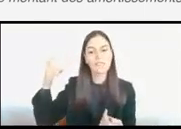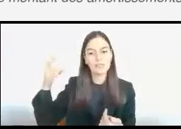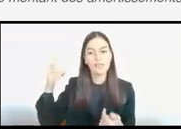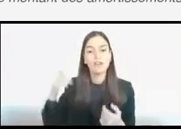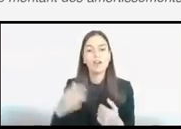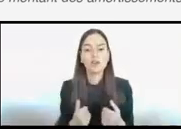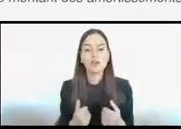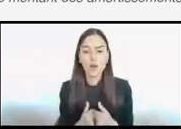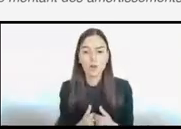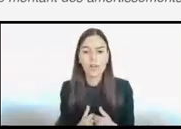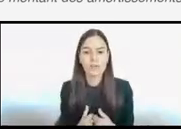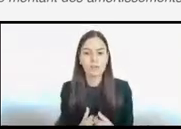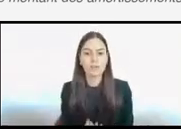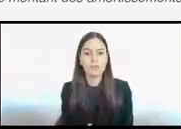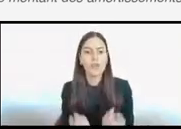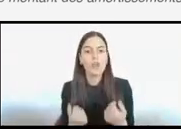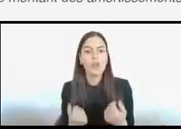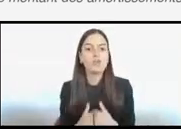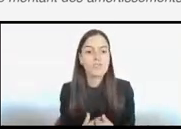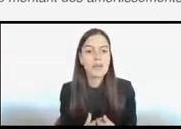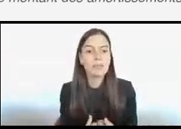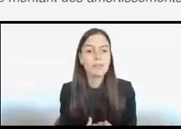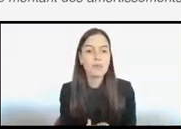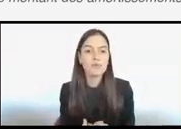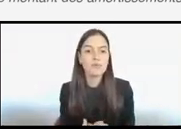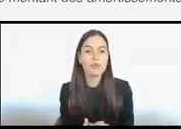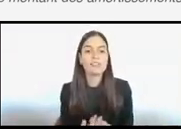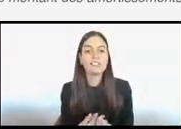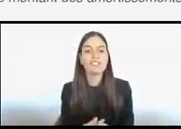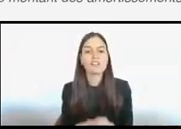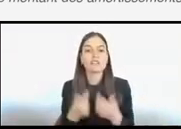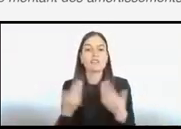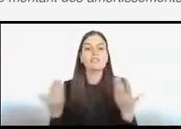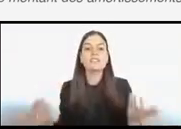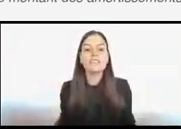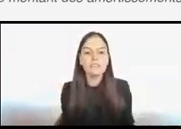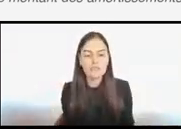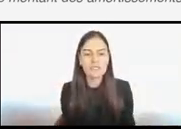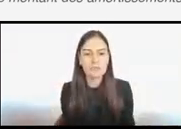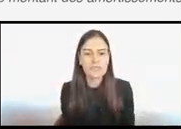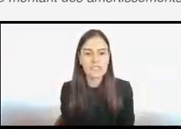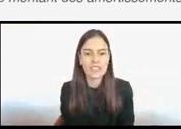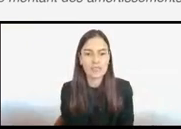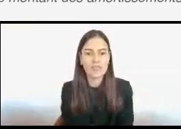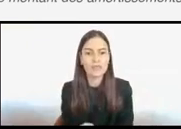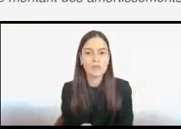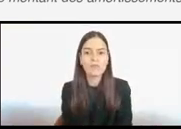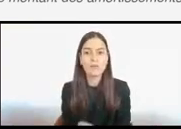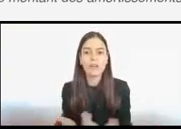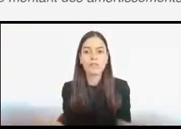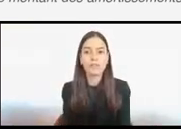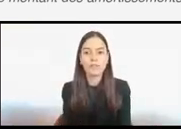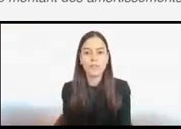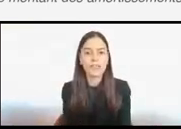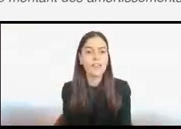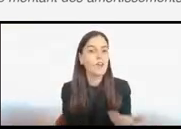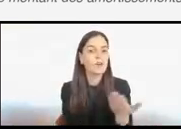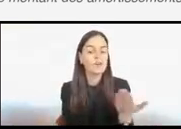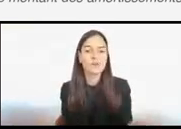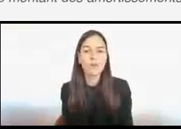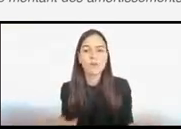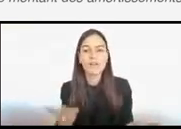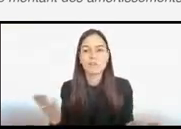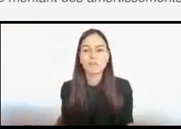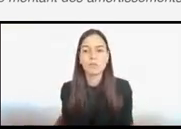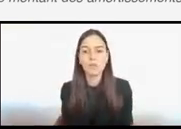légèrement plus élevé qu'en location nue. Deuxième point, je vais avoir des charges déductibles. Ces charges déductibles, là, vous le voyez,